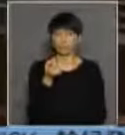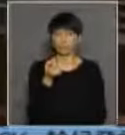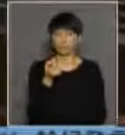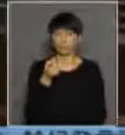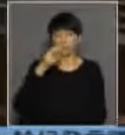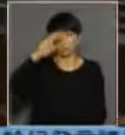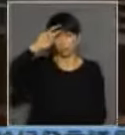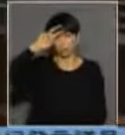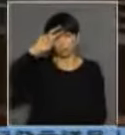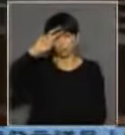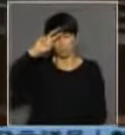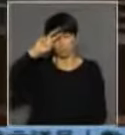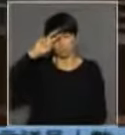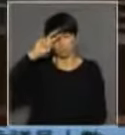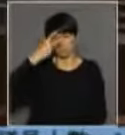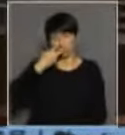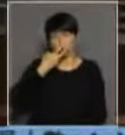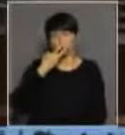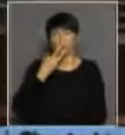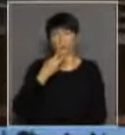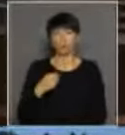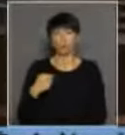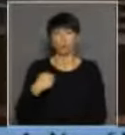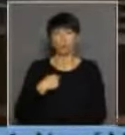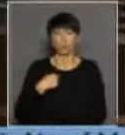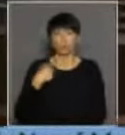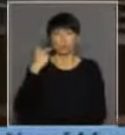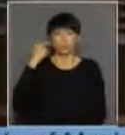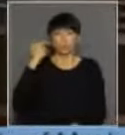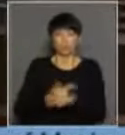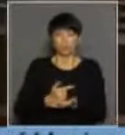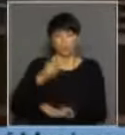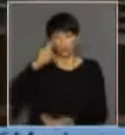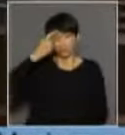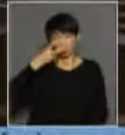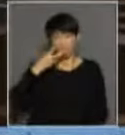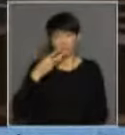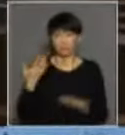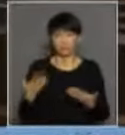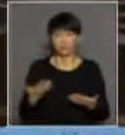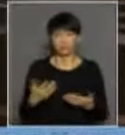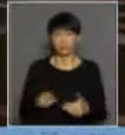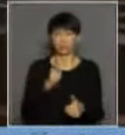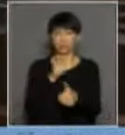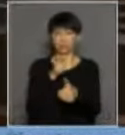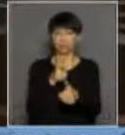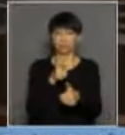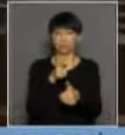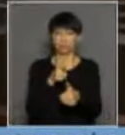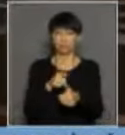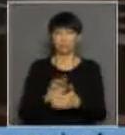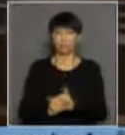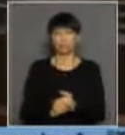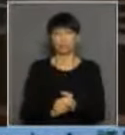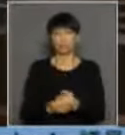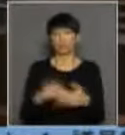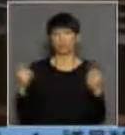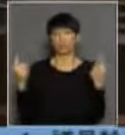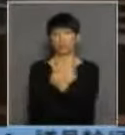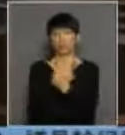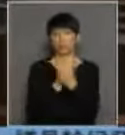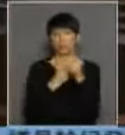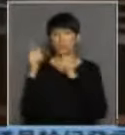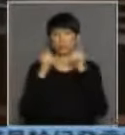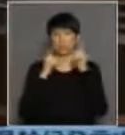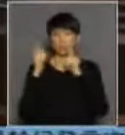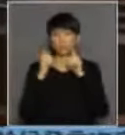思。而我咧經過嚴重嘅反思之後咧，即使冒著被指責話係轉態嘅風險咧， 我都恐怕需